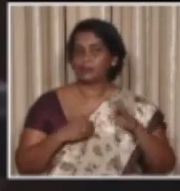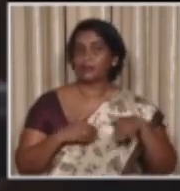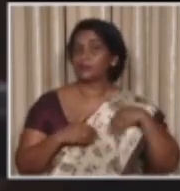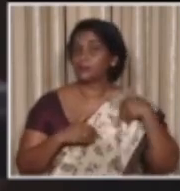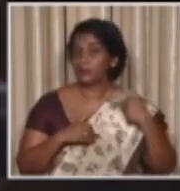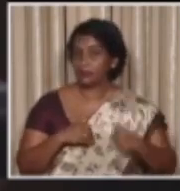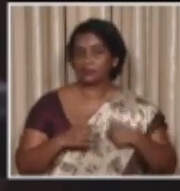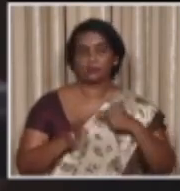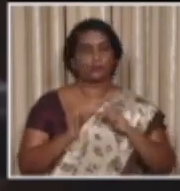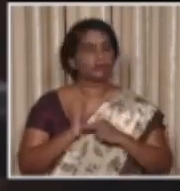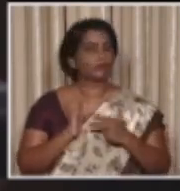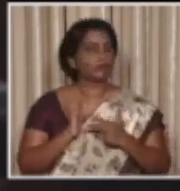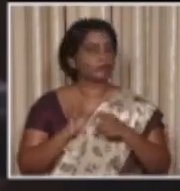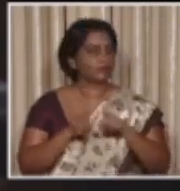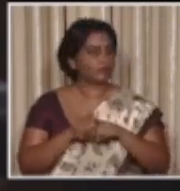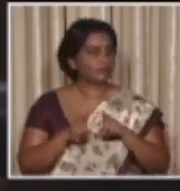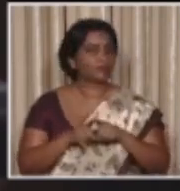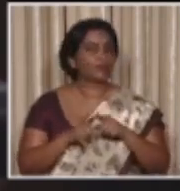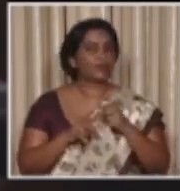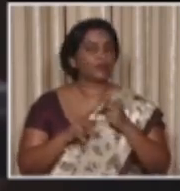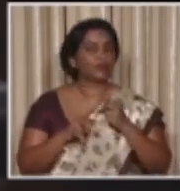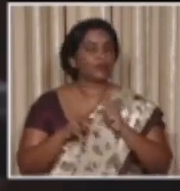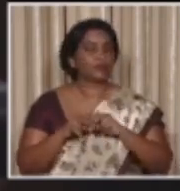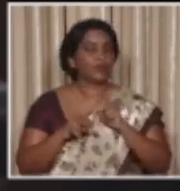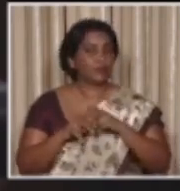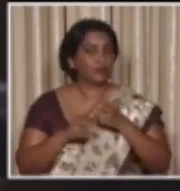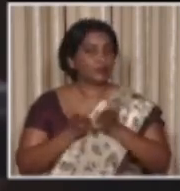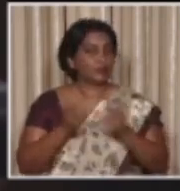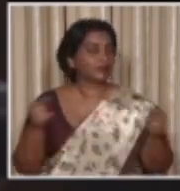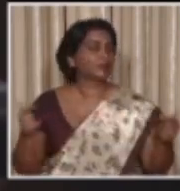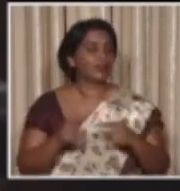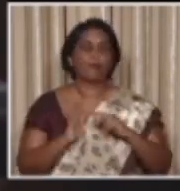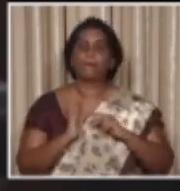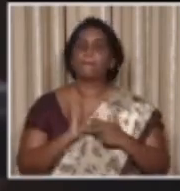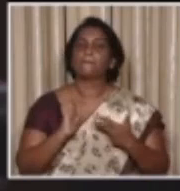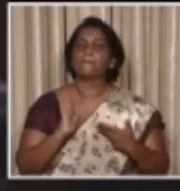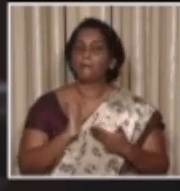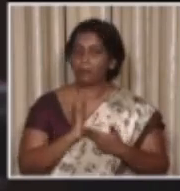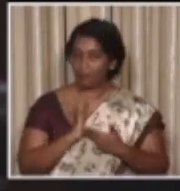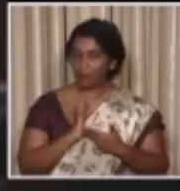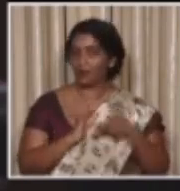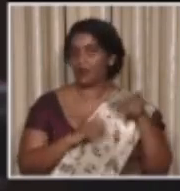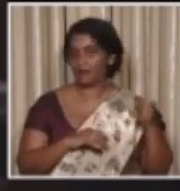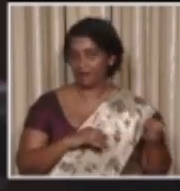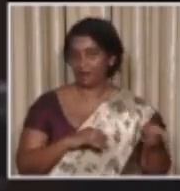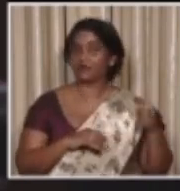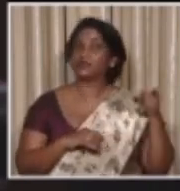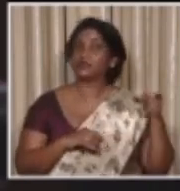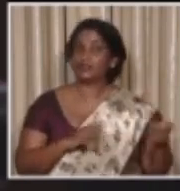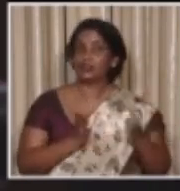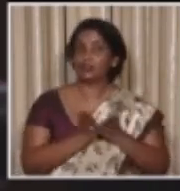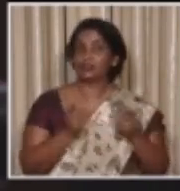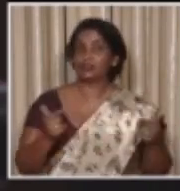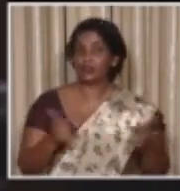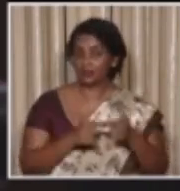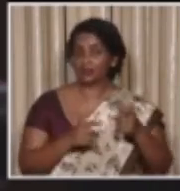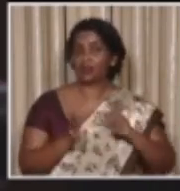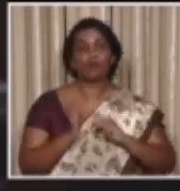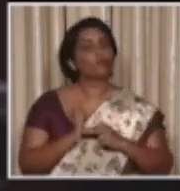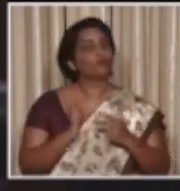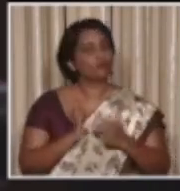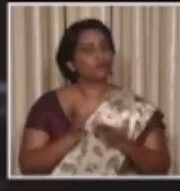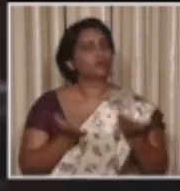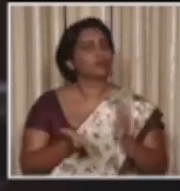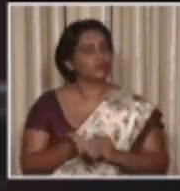ප්‍රධානම ව්‍යාපෘතියක් කැටියට මේ පෝට් සිටි ව්‍යාපෘතිය තියෙනවා මේ පෝට් සිටි ව්‍යාපෘතිය අපි දකිනවා